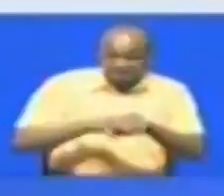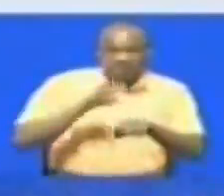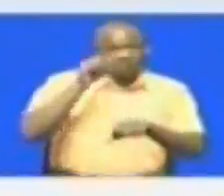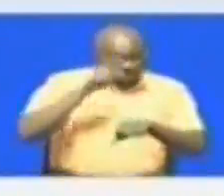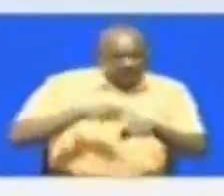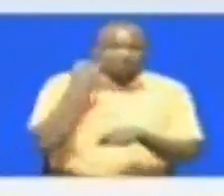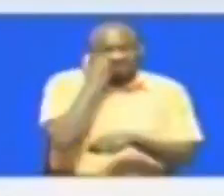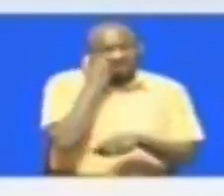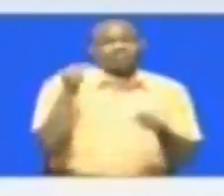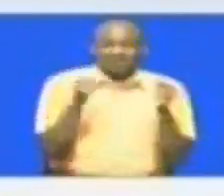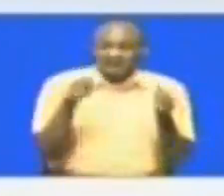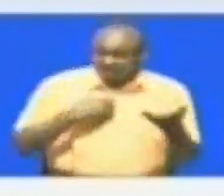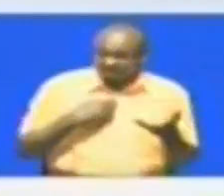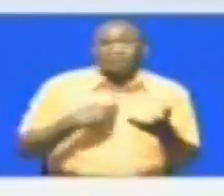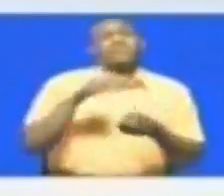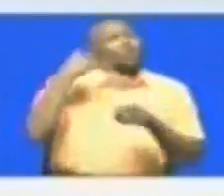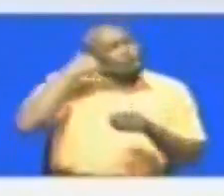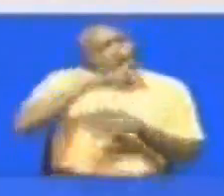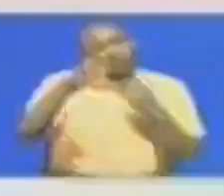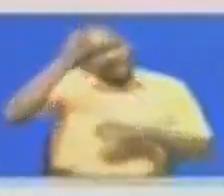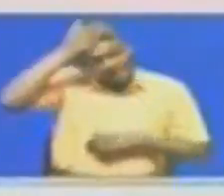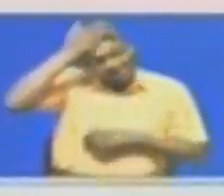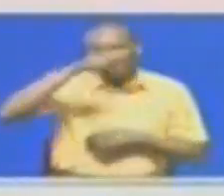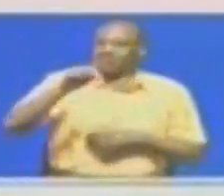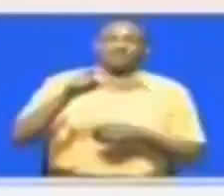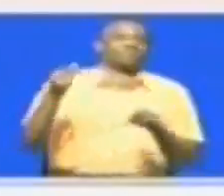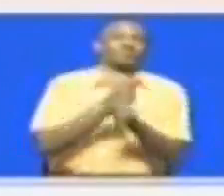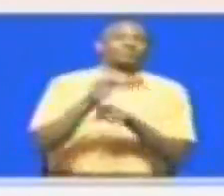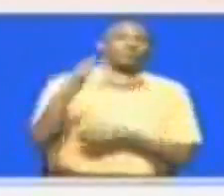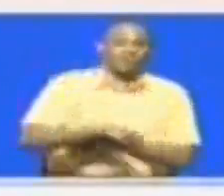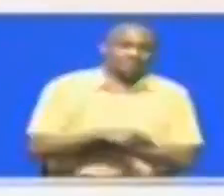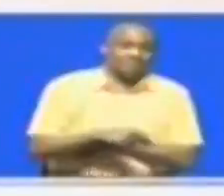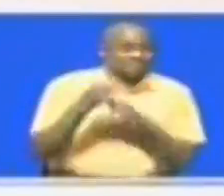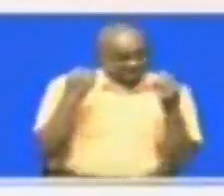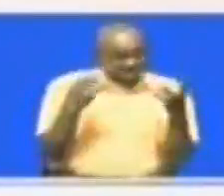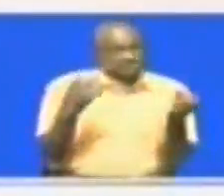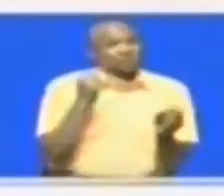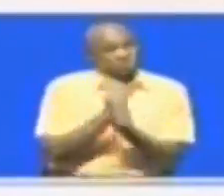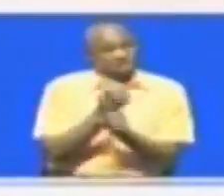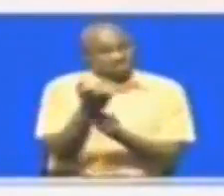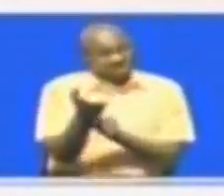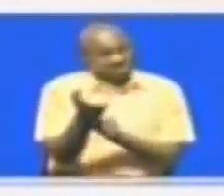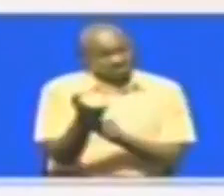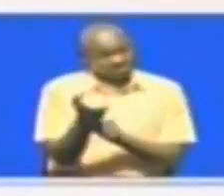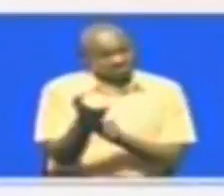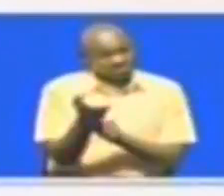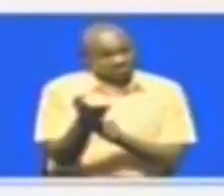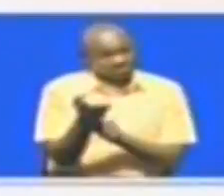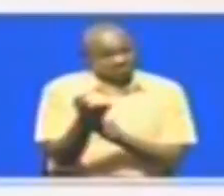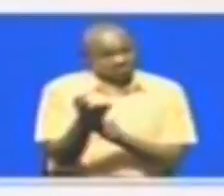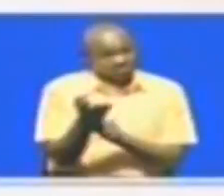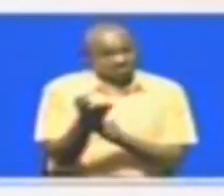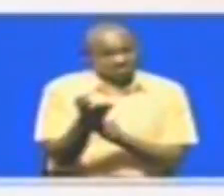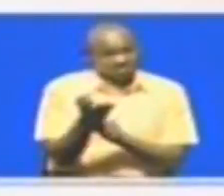to call all nurses, and they are now, like our facilities, all of them are now operational. I can say all of them are